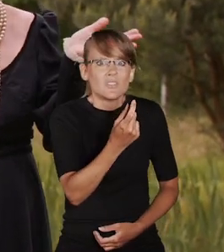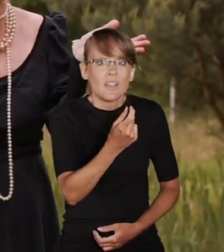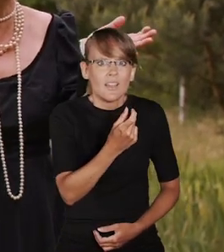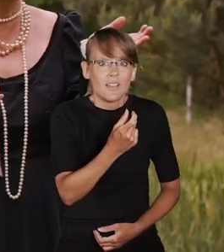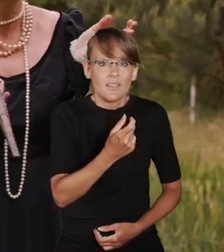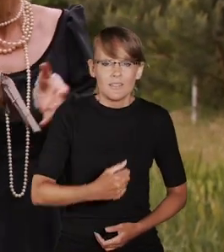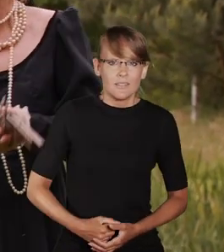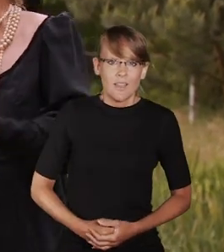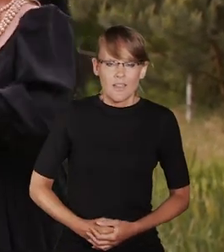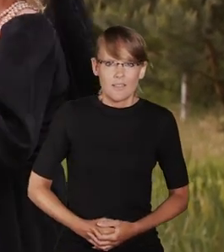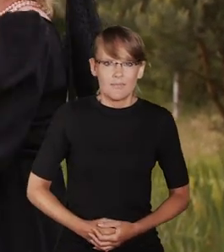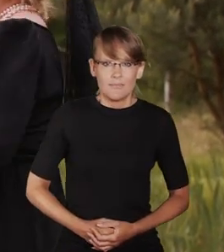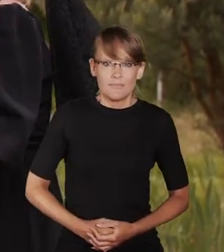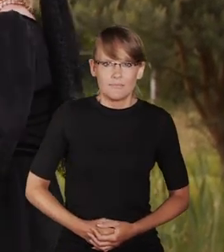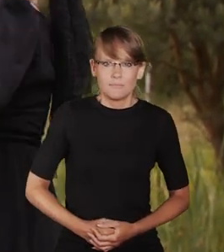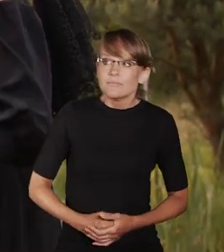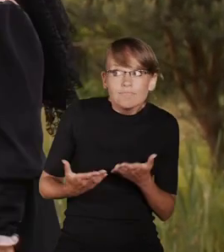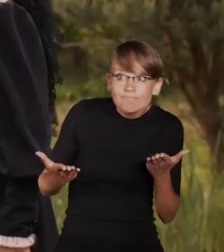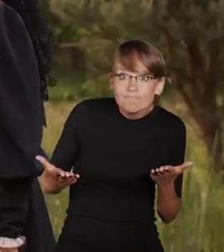pana nienawidzę. Albo nie,